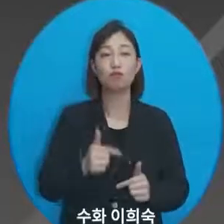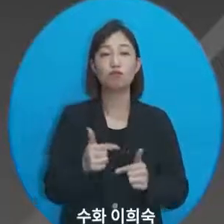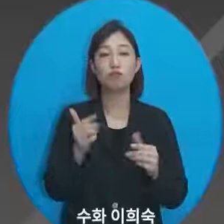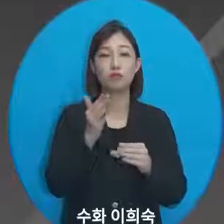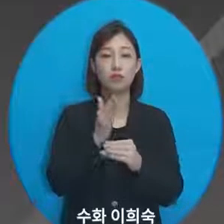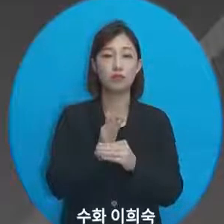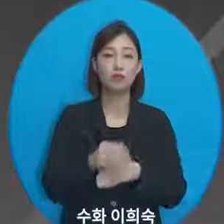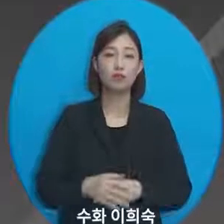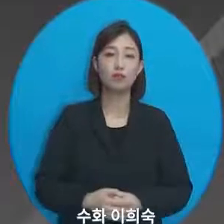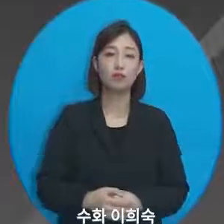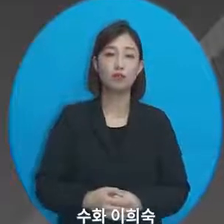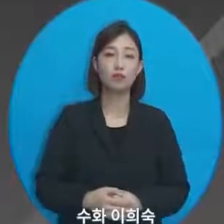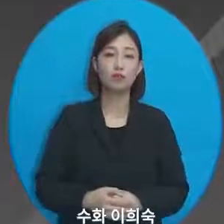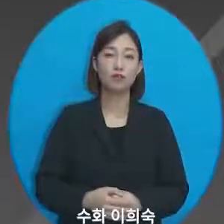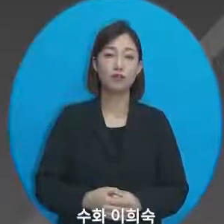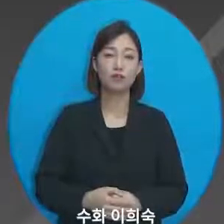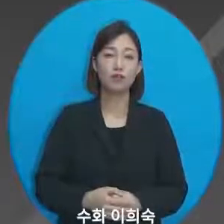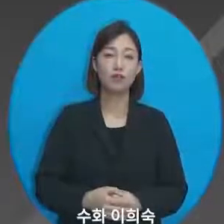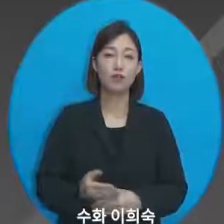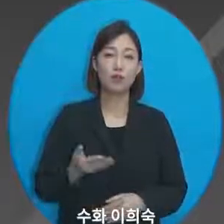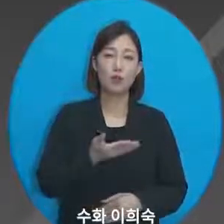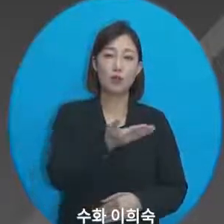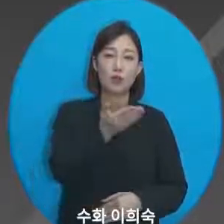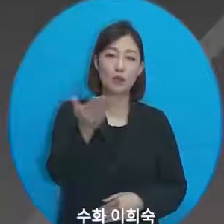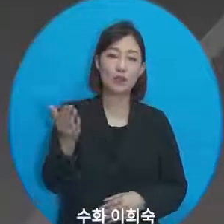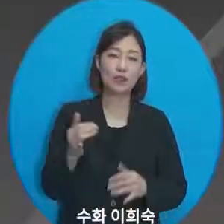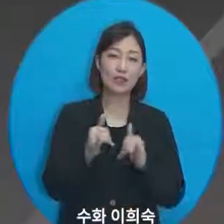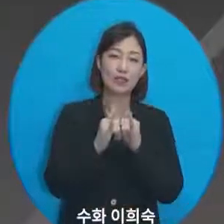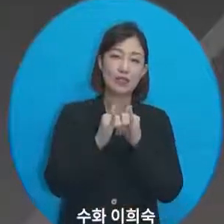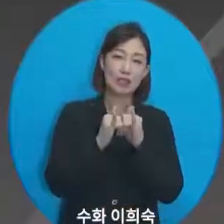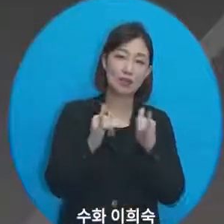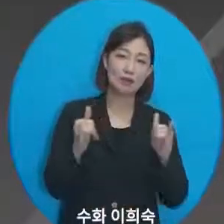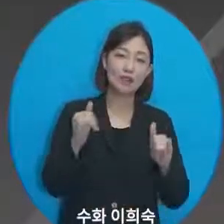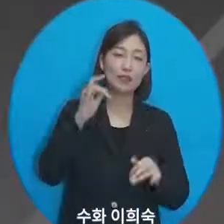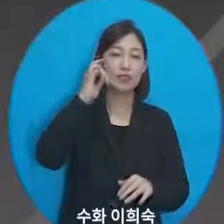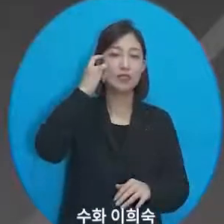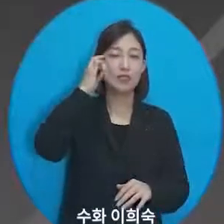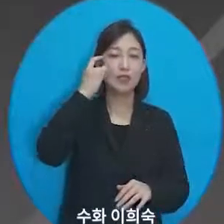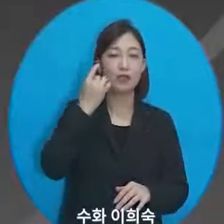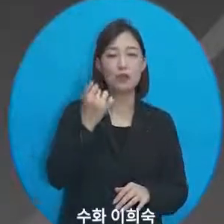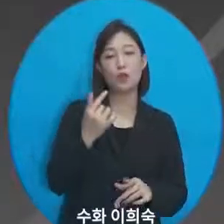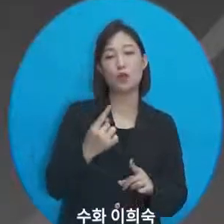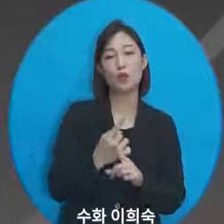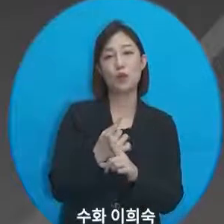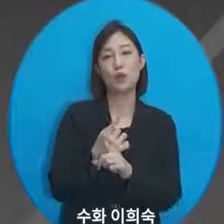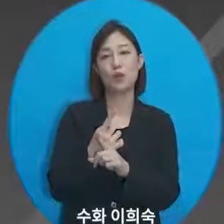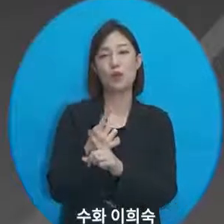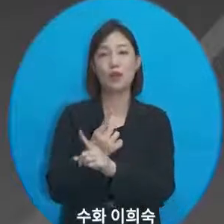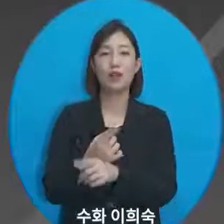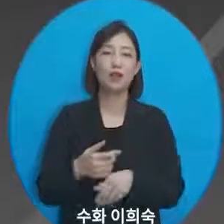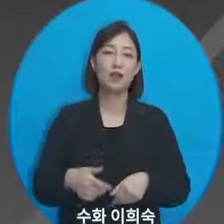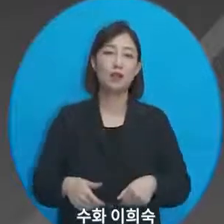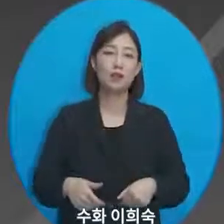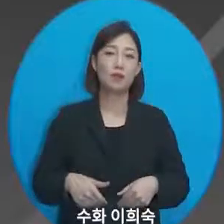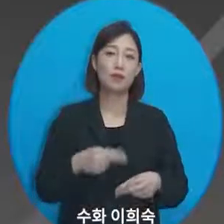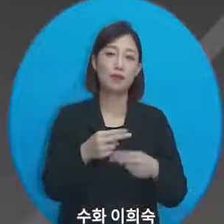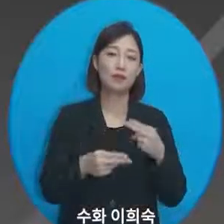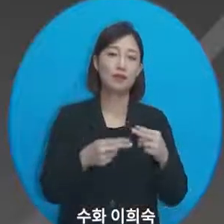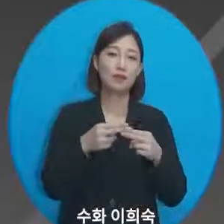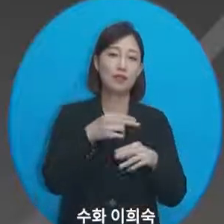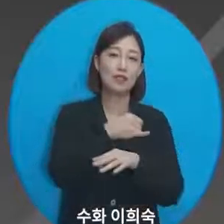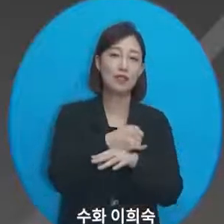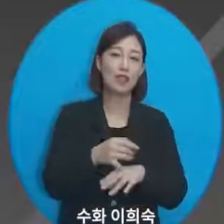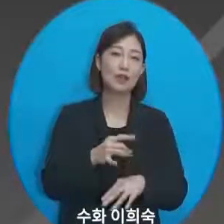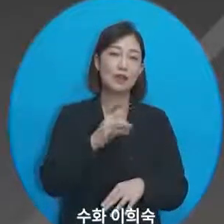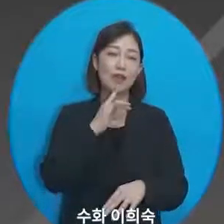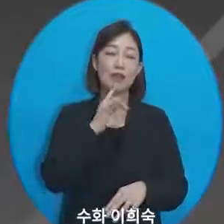사람들의 생각을 같이 바꿔나가고 같은 마음을 가질 수 있도록 다양한